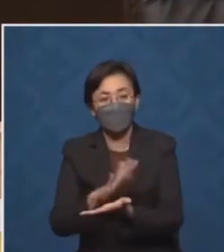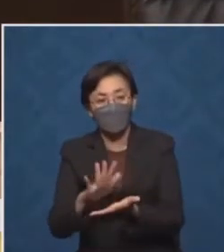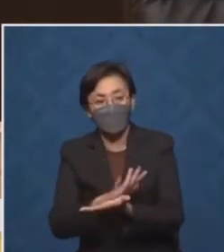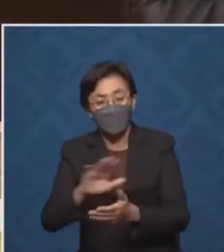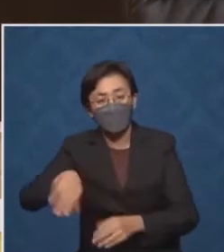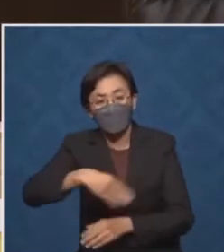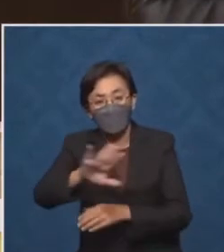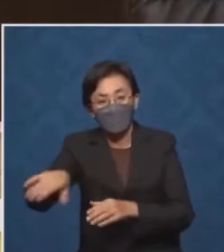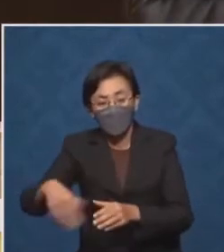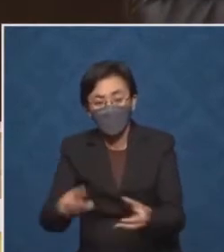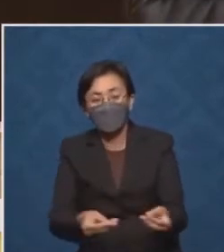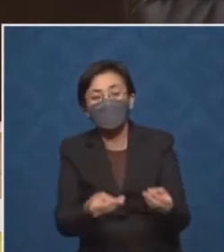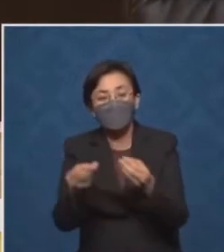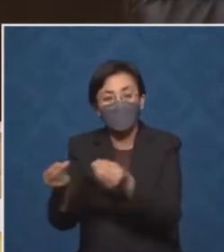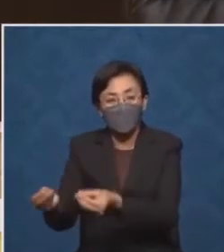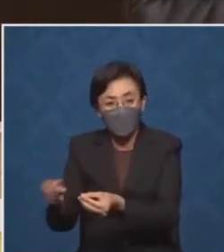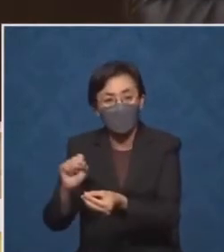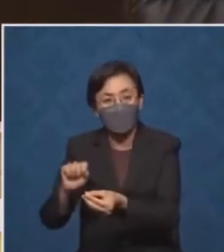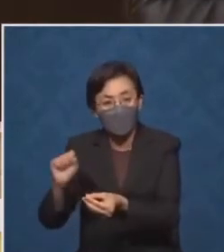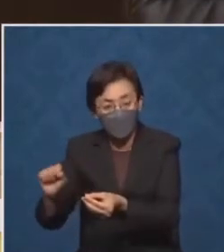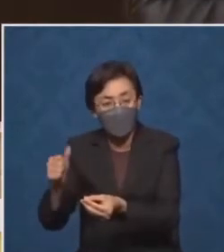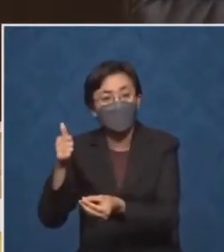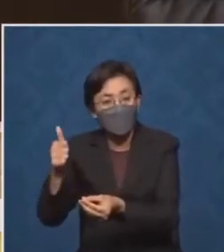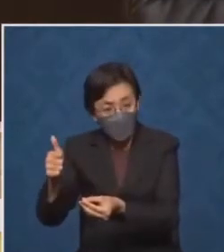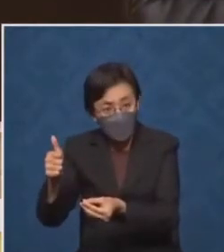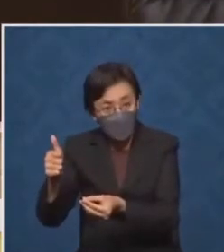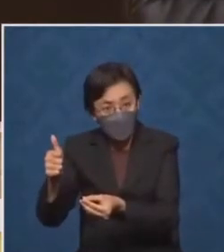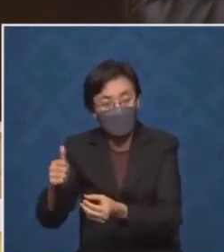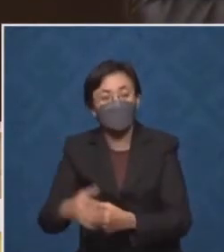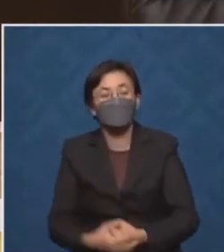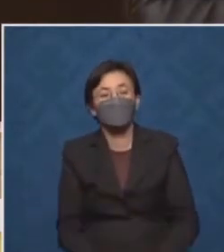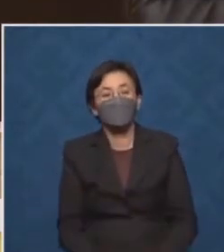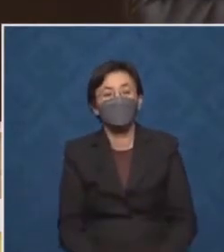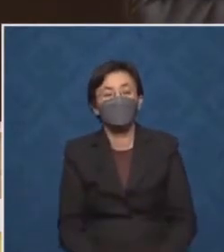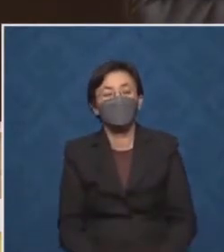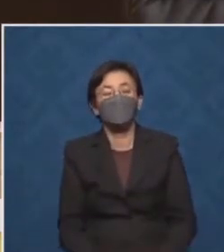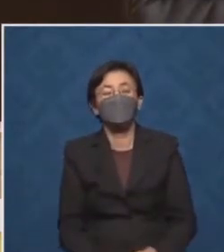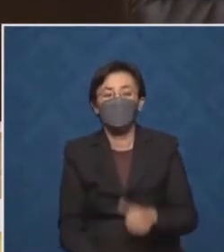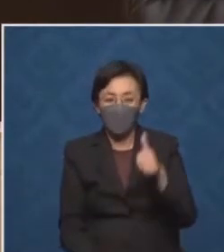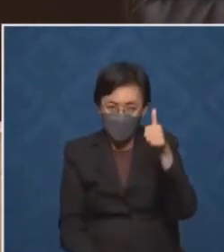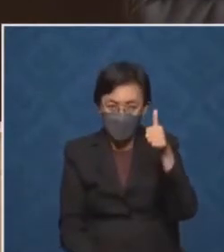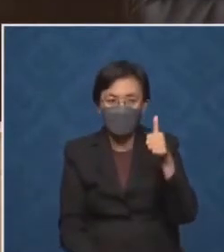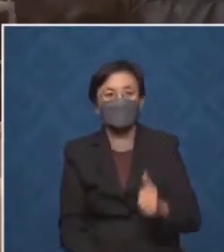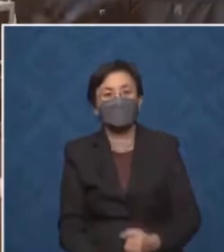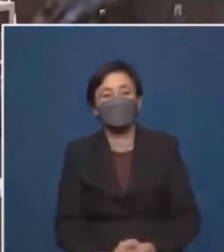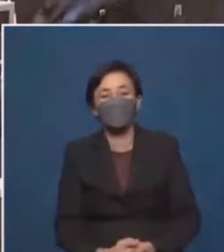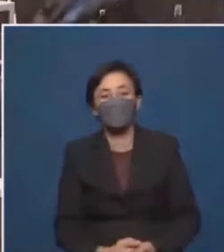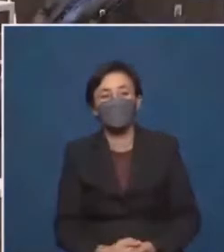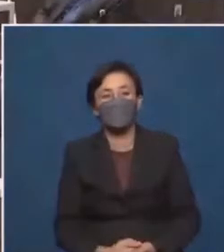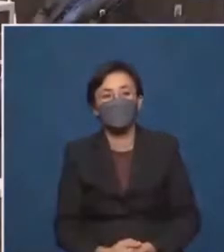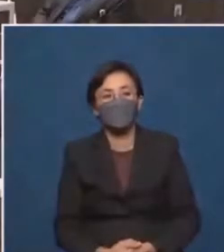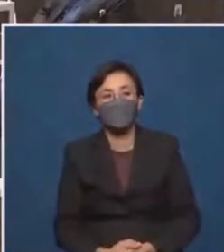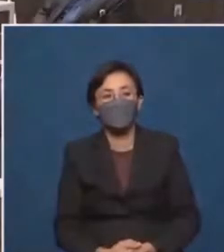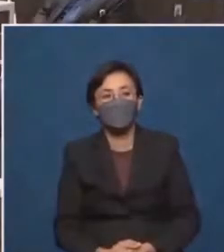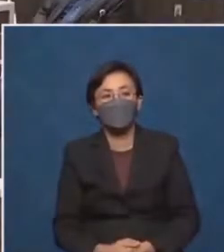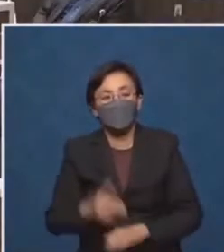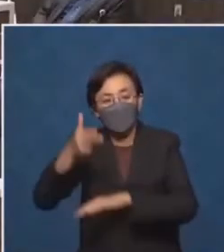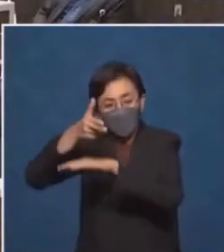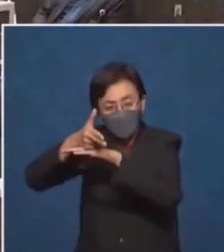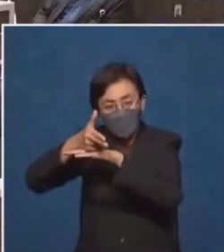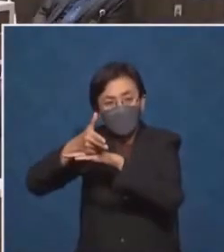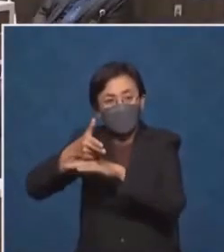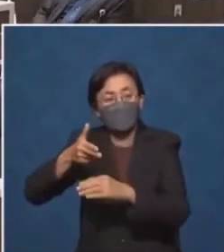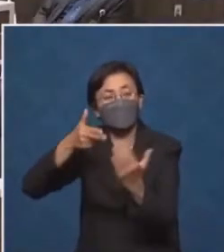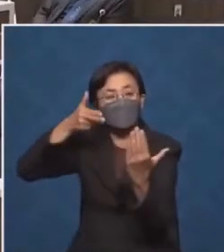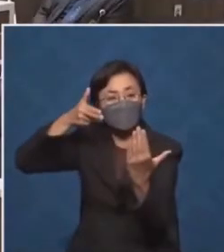อกสารทั้งหมดให้ทางสพานได้ไครับด้คามคดดีคร ธรรัย์ อย่ทบอกว่าถ้ากลองizi unquote มาใหดูตอน